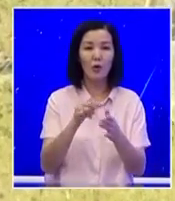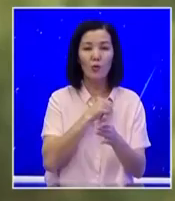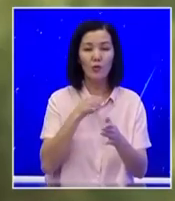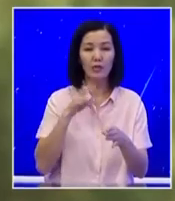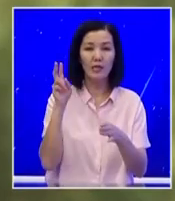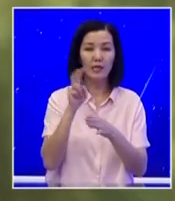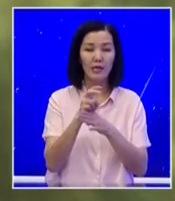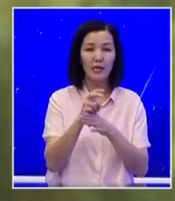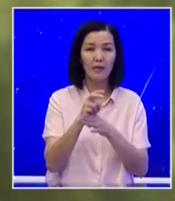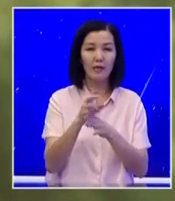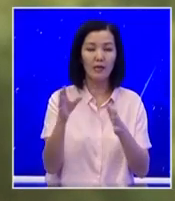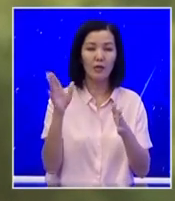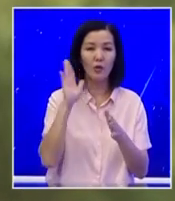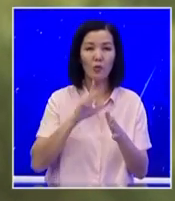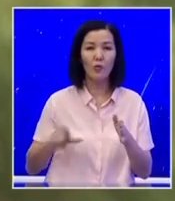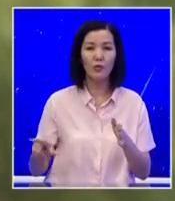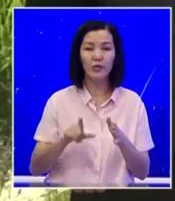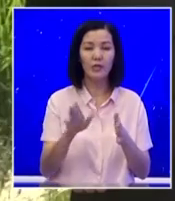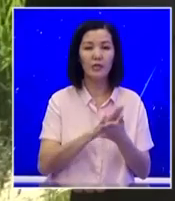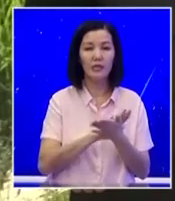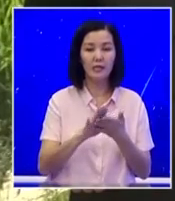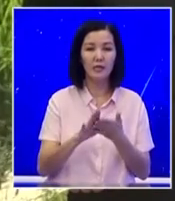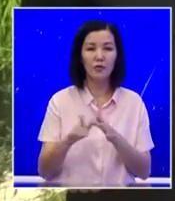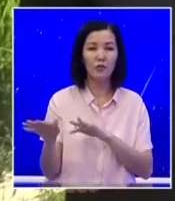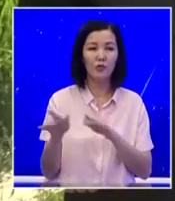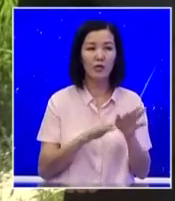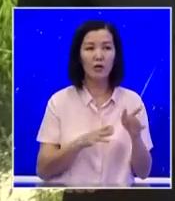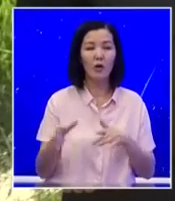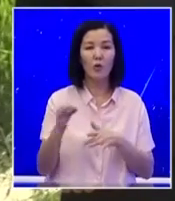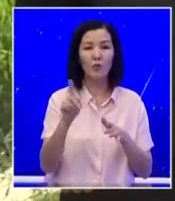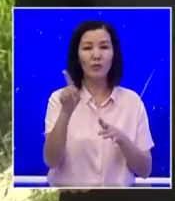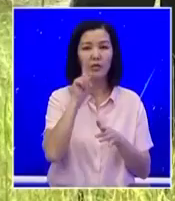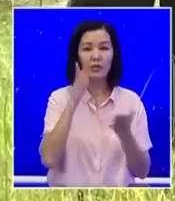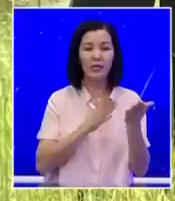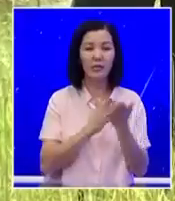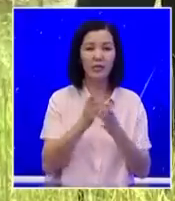жиналды. Мақсат өзен жағасын қоқыстан адету. Шара барысында облыстық жастар